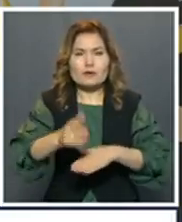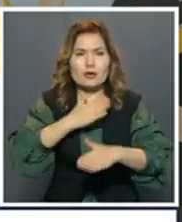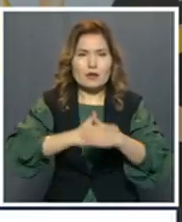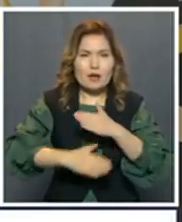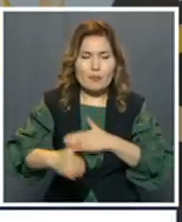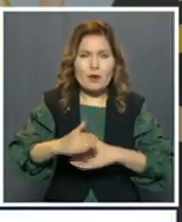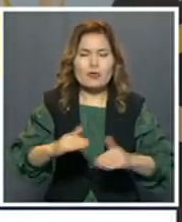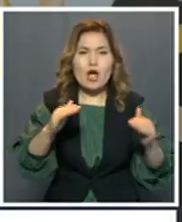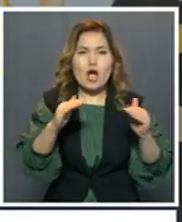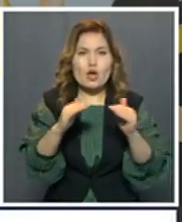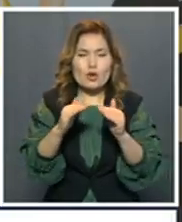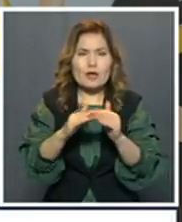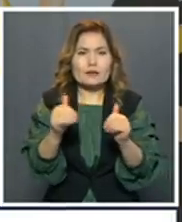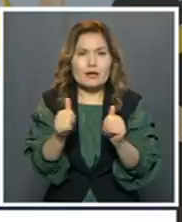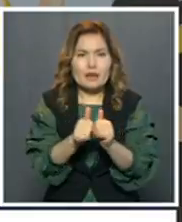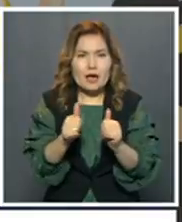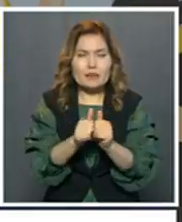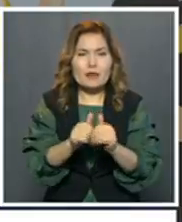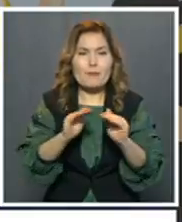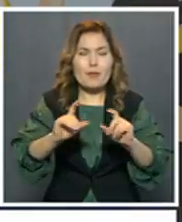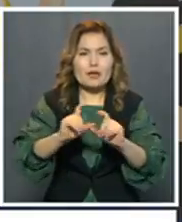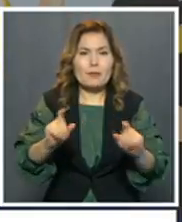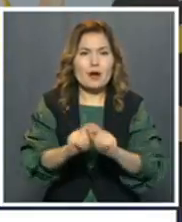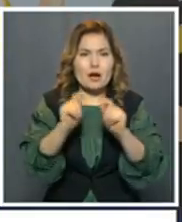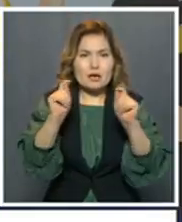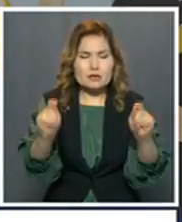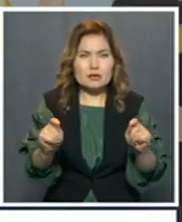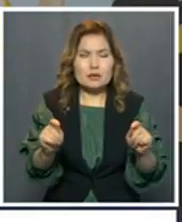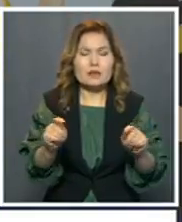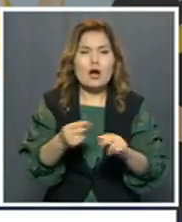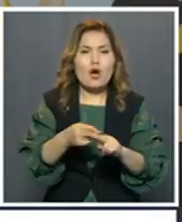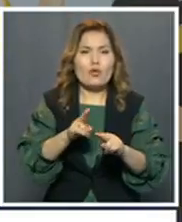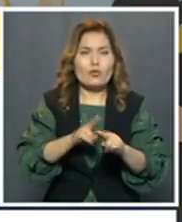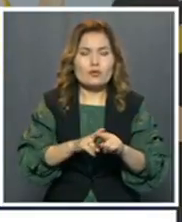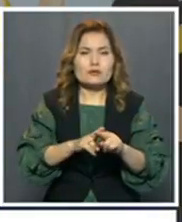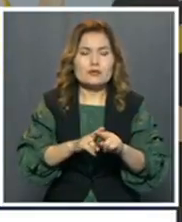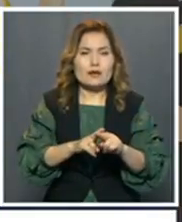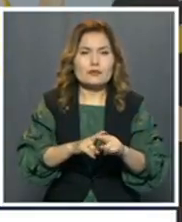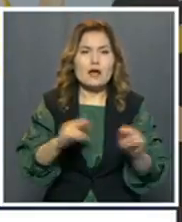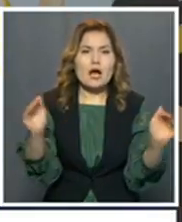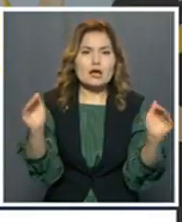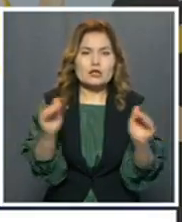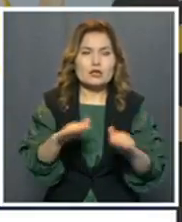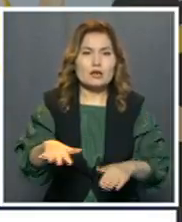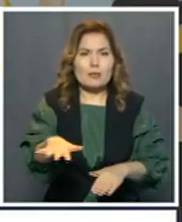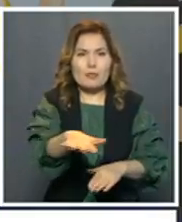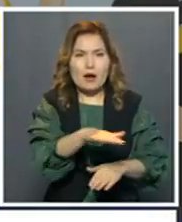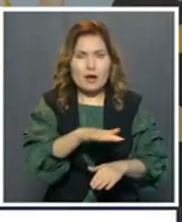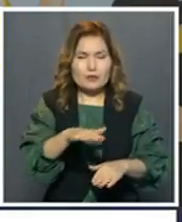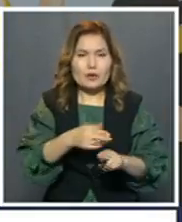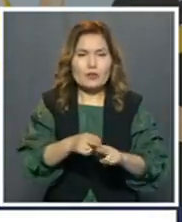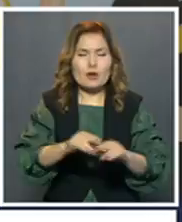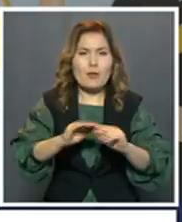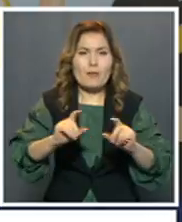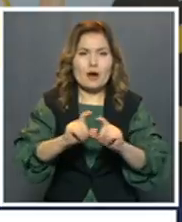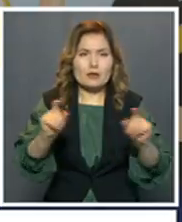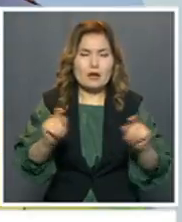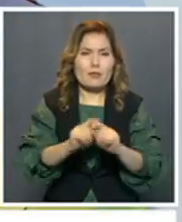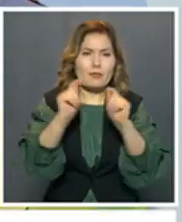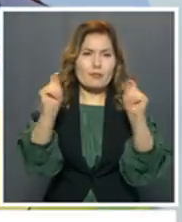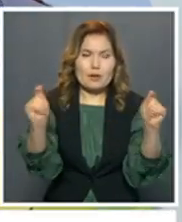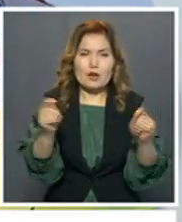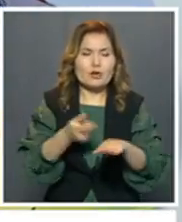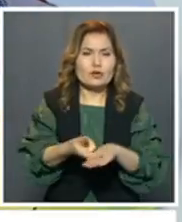үйлерінен шыға салып алыс жерге бармайды. Дәп осы жаңағы кішігірім ауданның арасындағы ашылған біздің